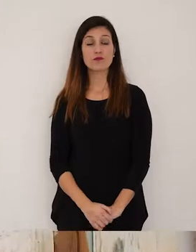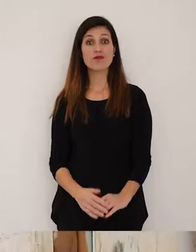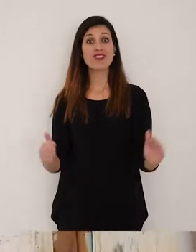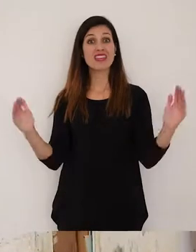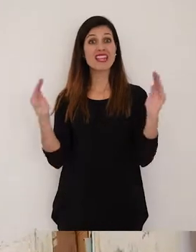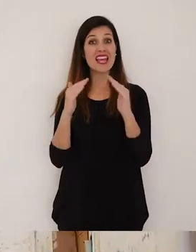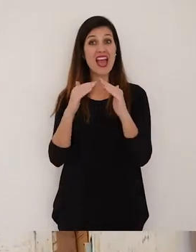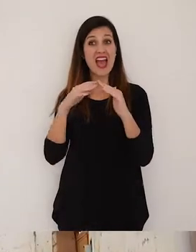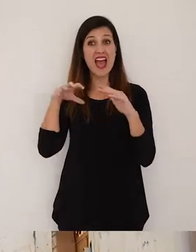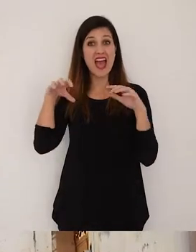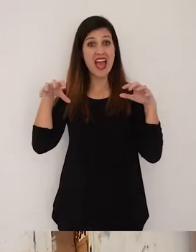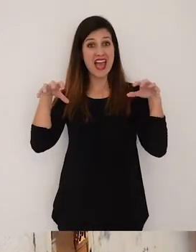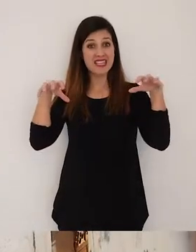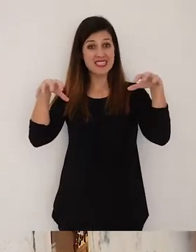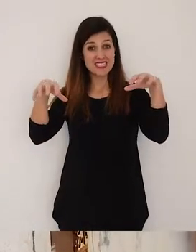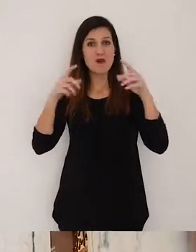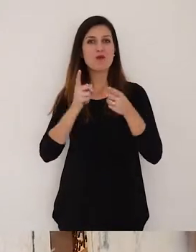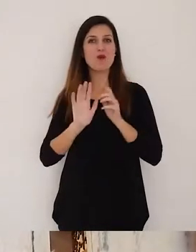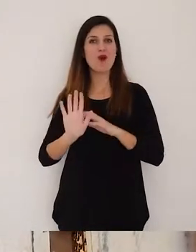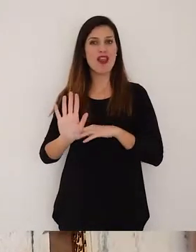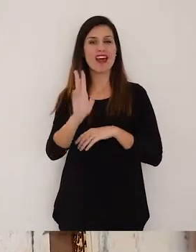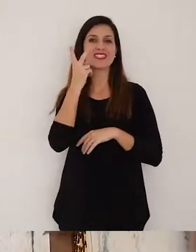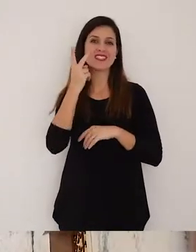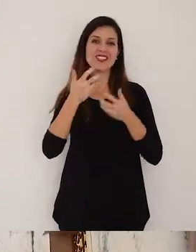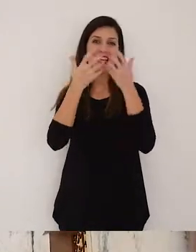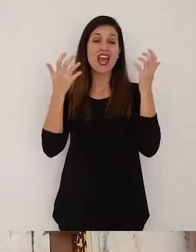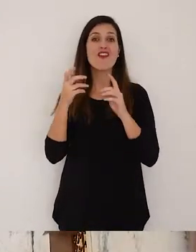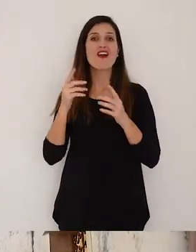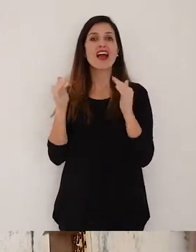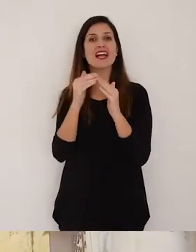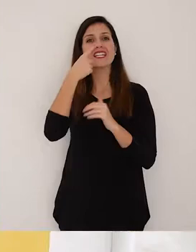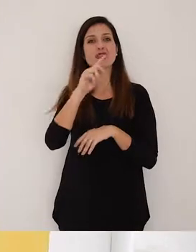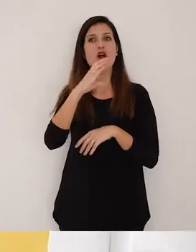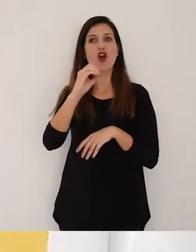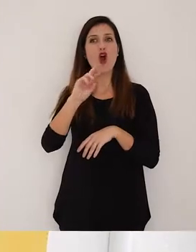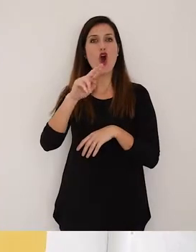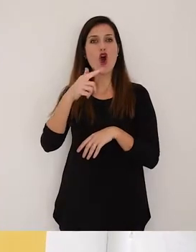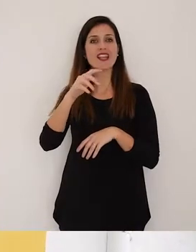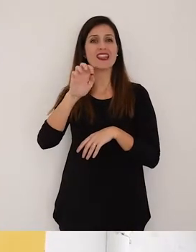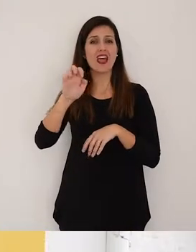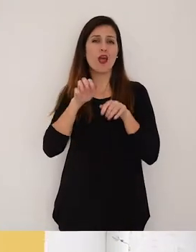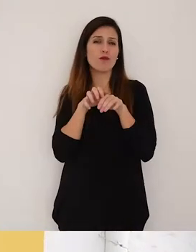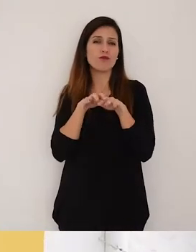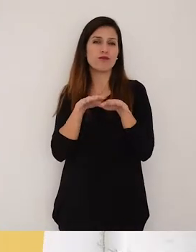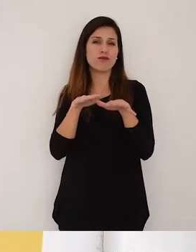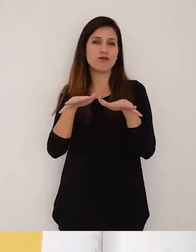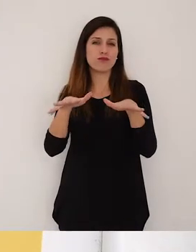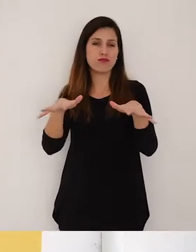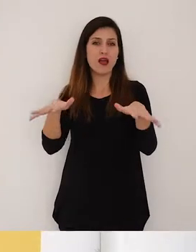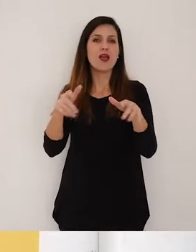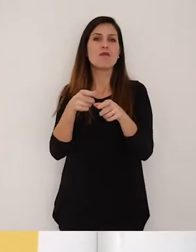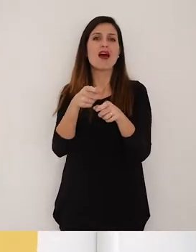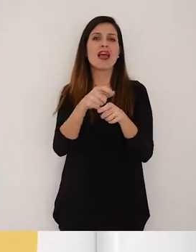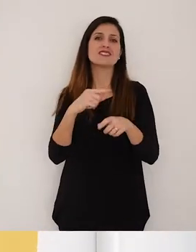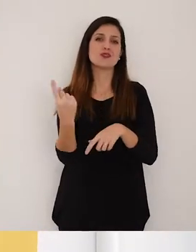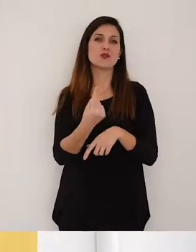L'edilizia popolare si mostra agli occhi del visitatore nelle tipiche case a corte, nuclei abitativi diffusi nella maggior parte dei centri